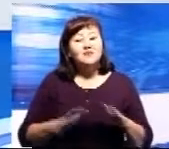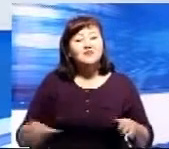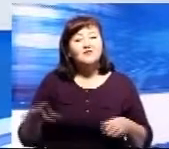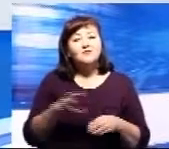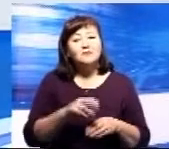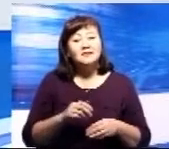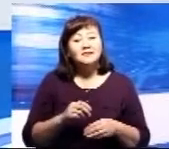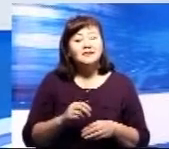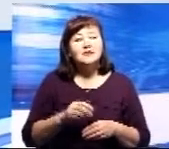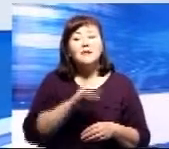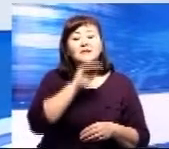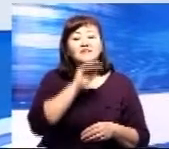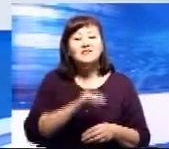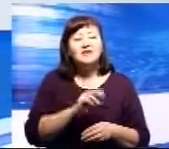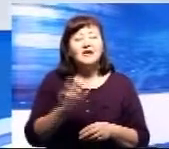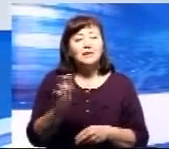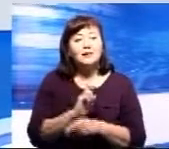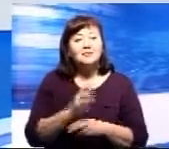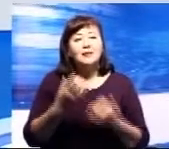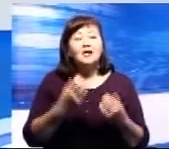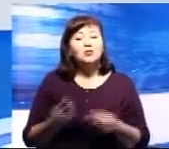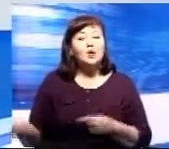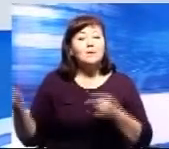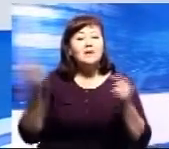конкурсанты, специально приехавшие из районов нашей области.